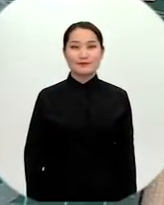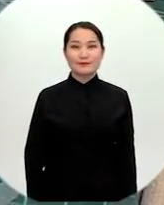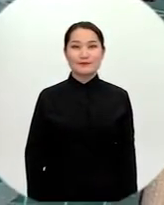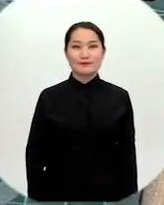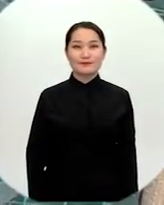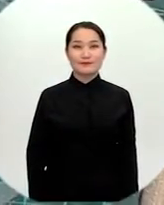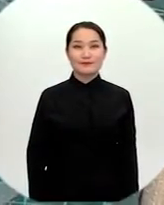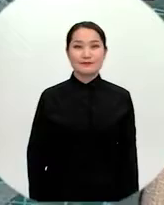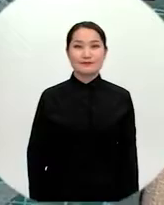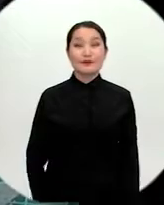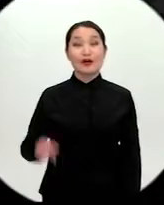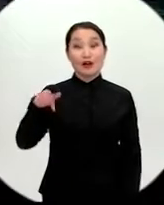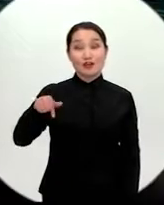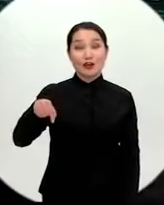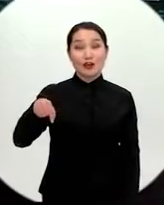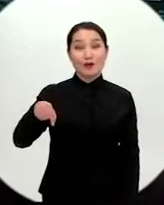ингээд авчи. За одоо бүгд